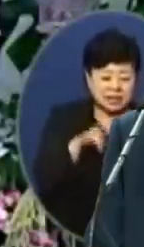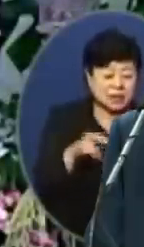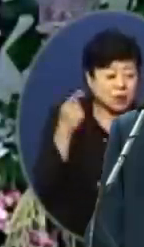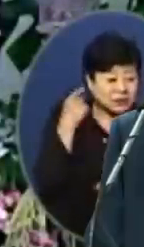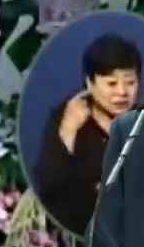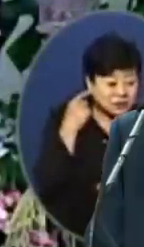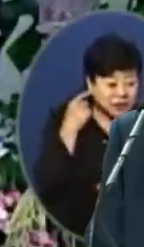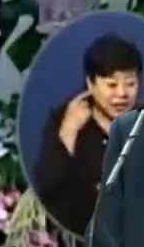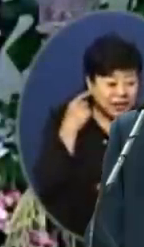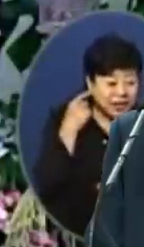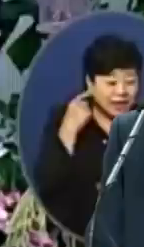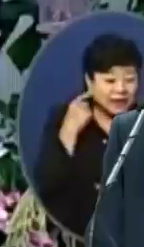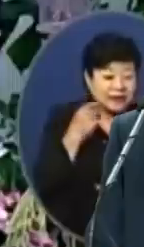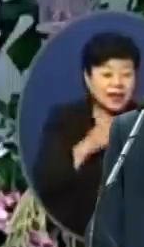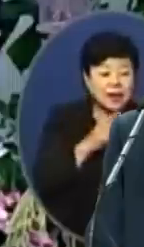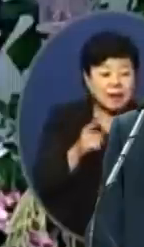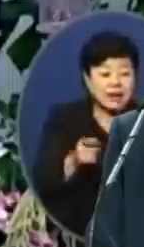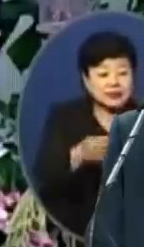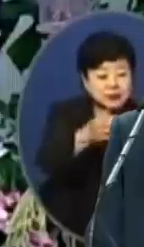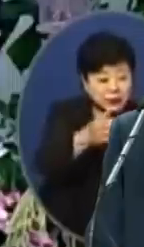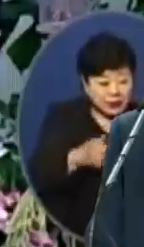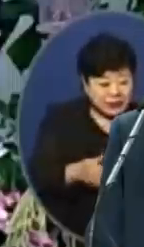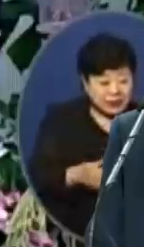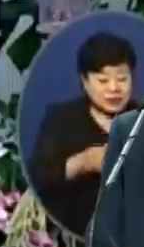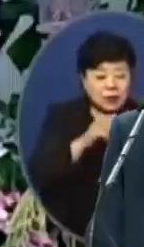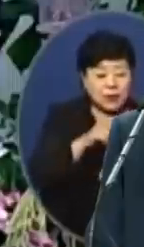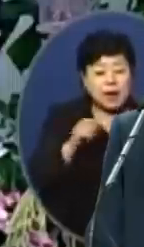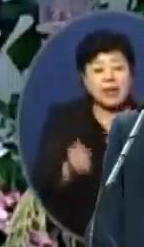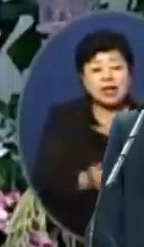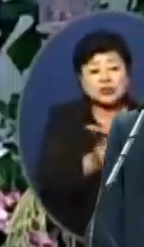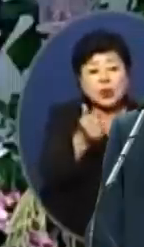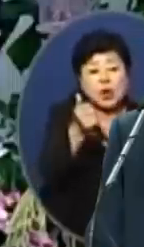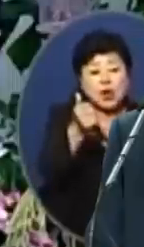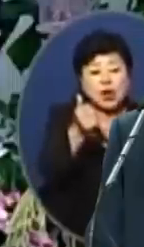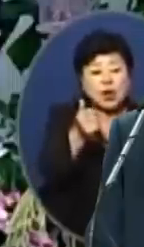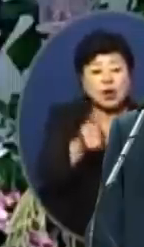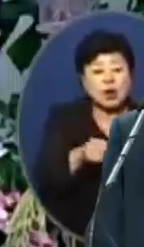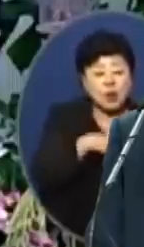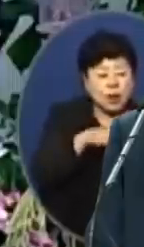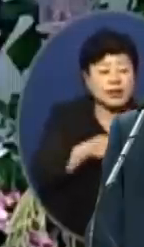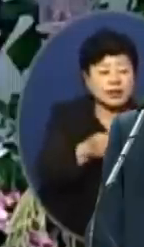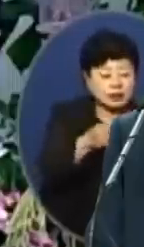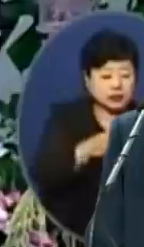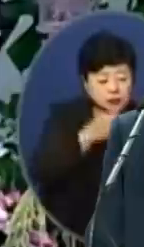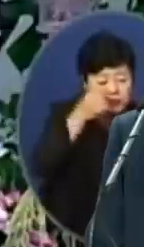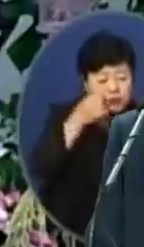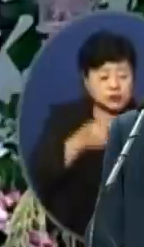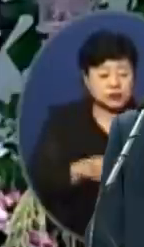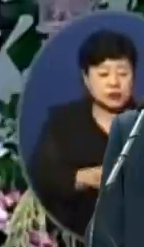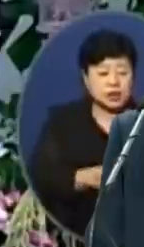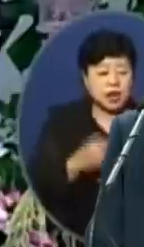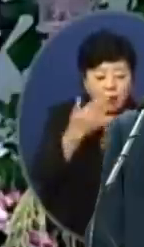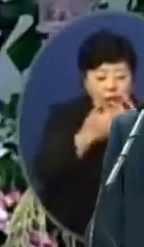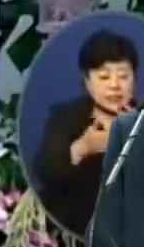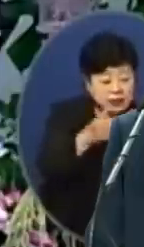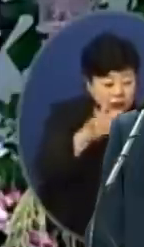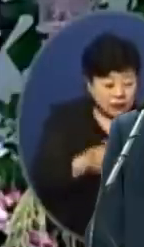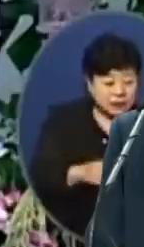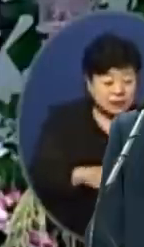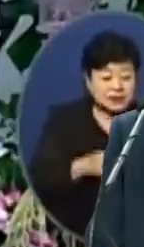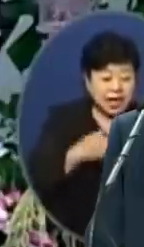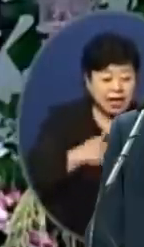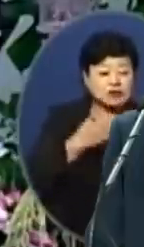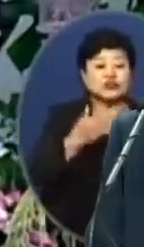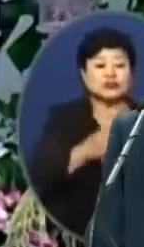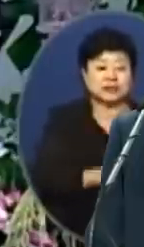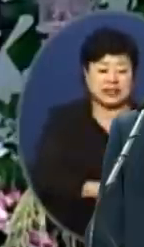중에 말씀을 통해서 마음의 소원과 환경을 통해서 꿈과 환상을 통해서 뜻을